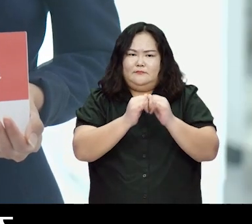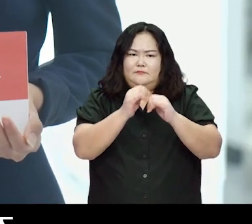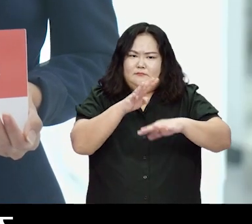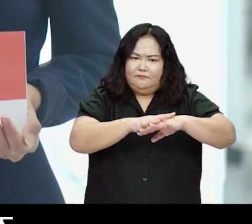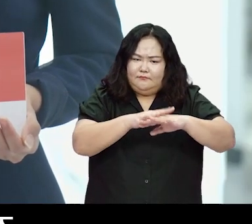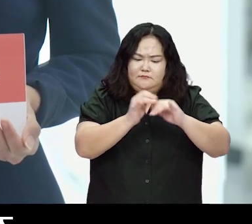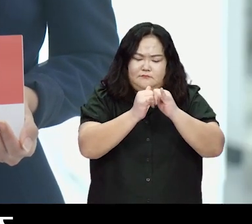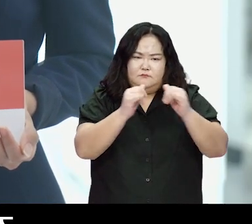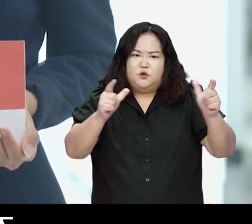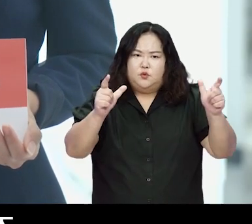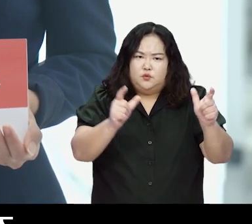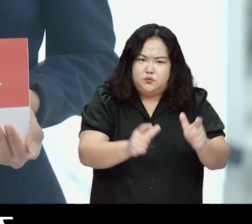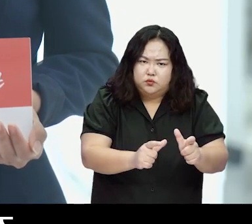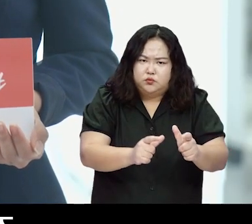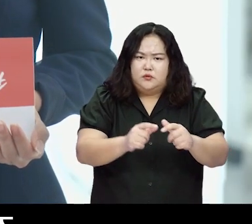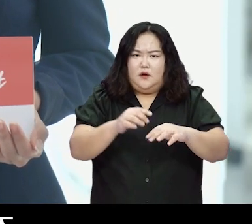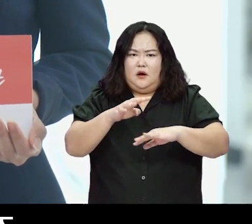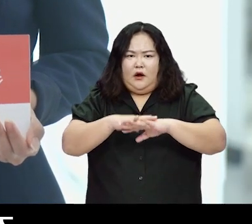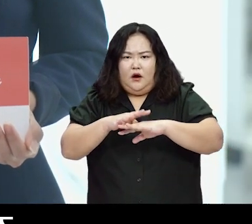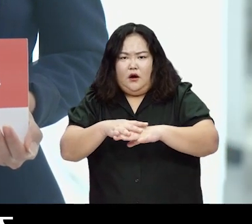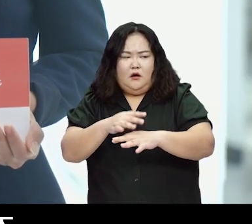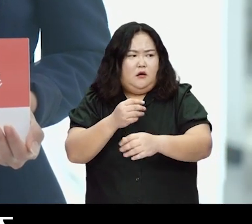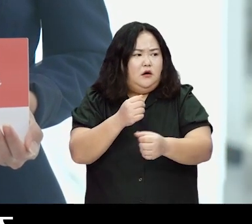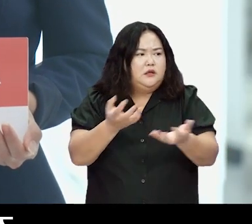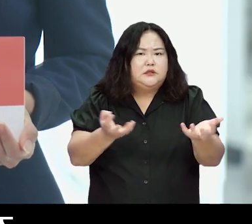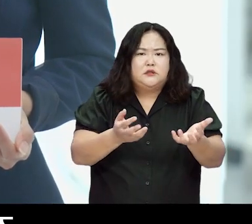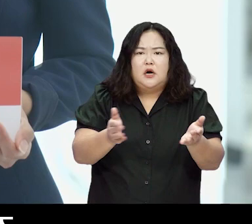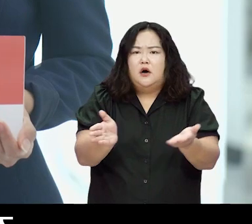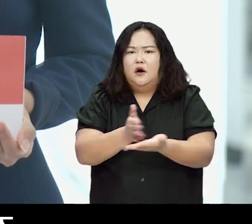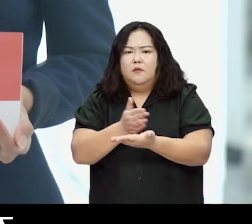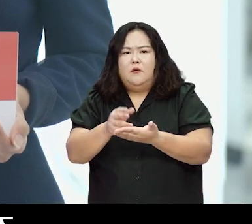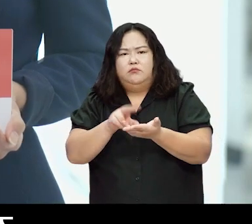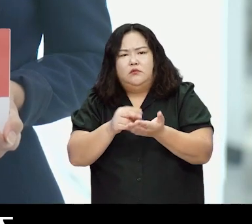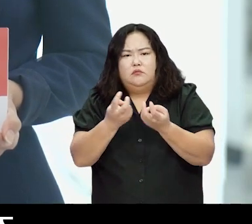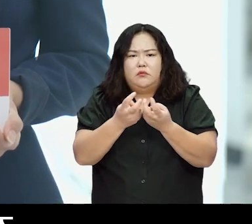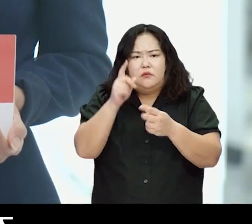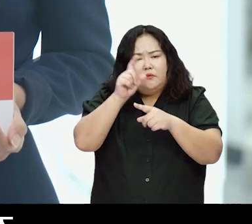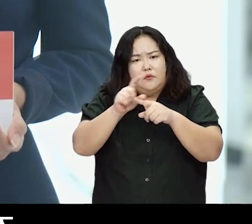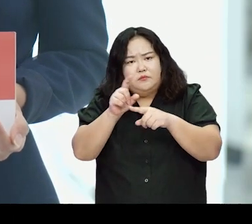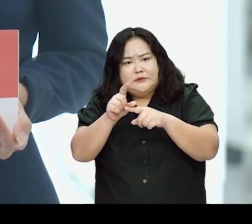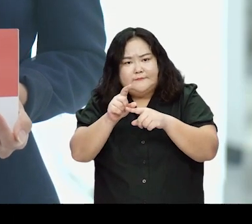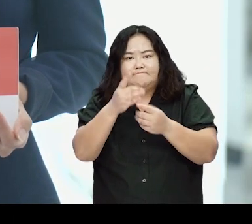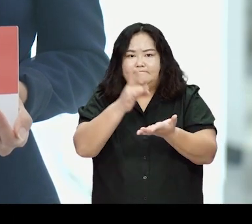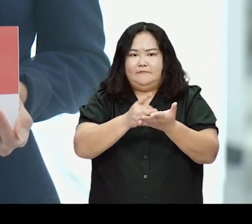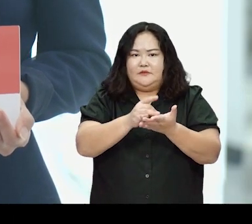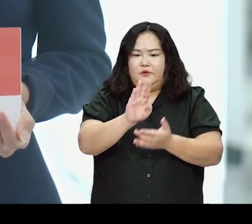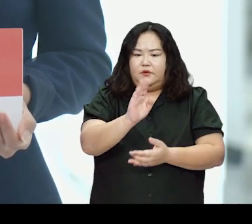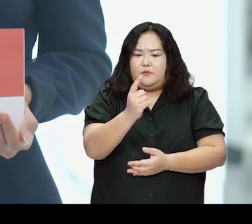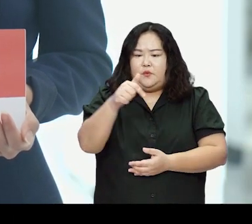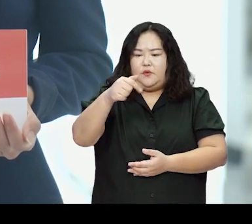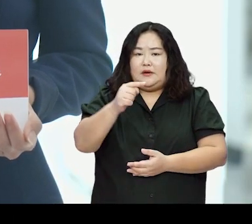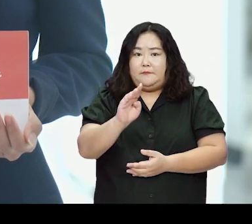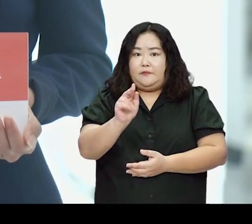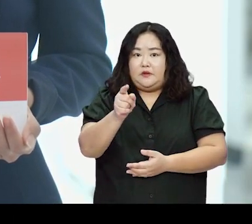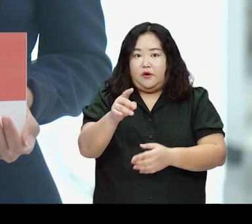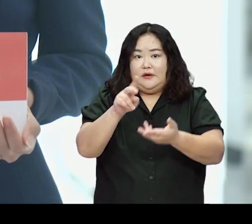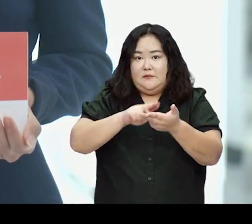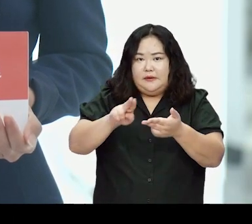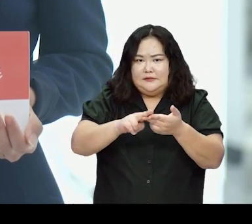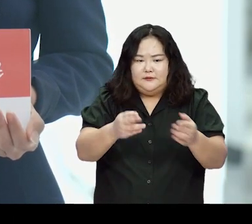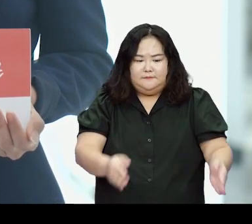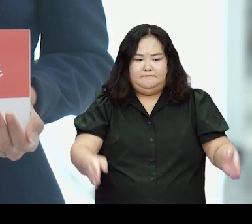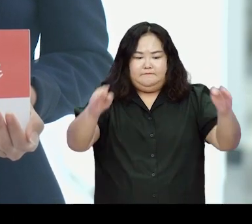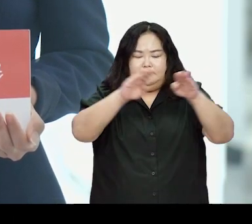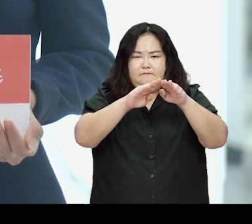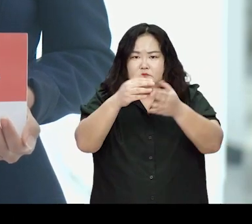농업 인구 감소와 지역 농업 노동력 부족 문제 해결을 위한 방법 중 하나죠 천안시가 보급형 스마트파 온실네